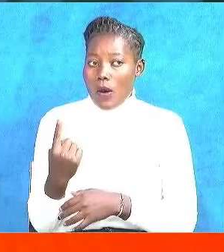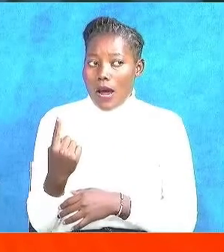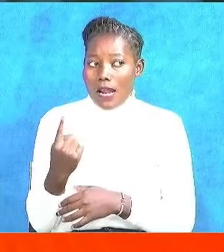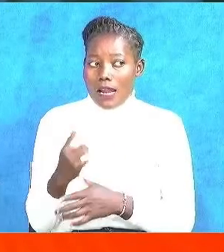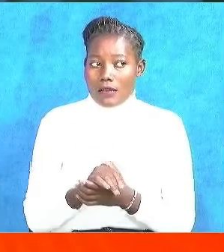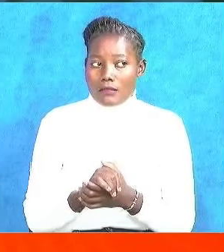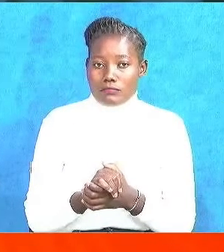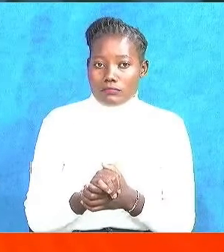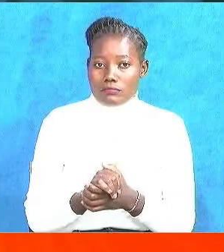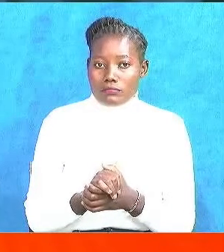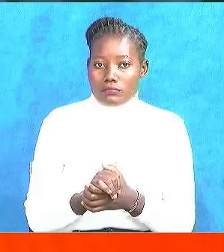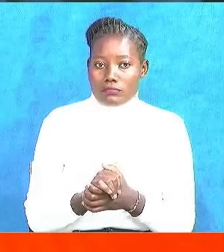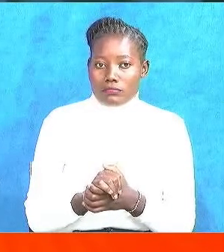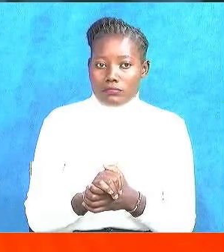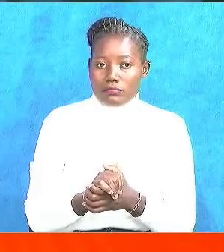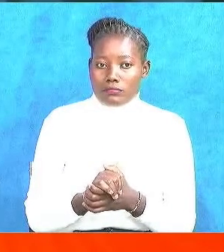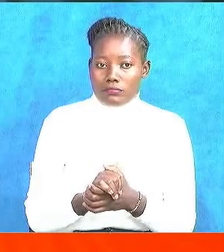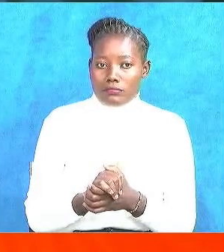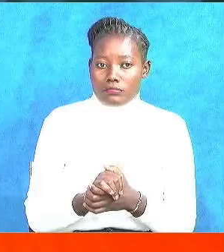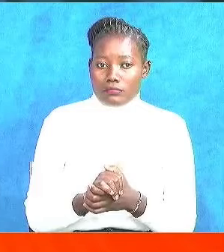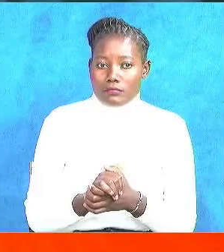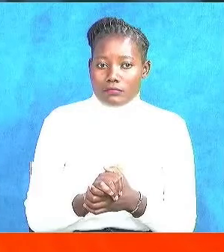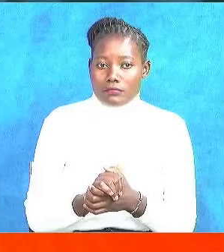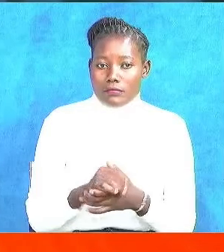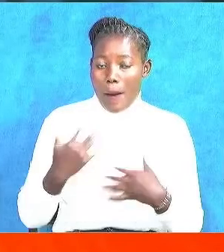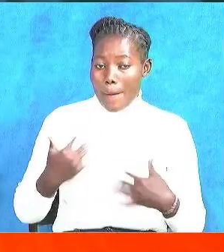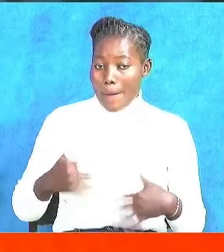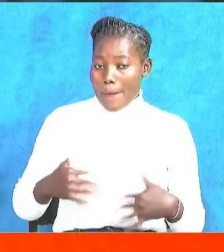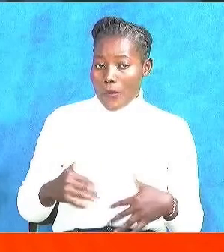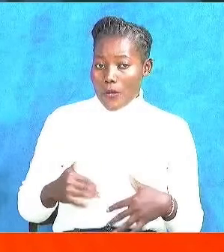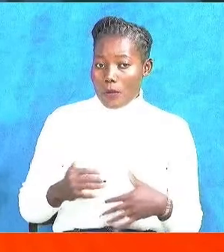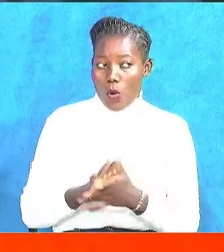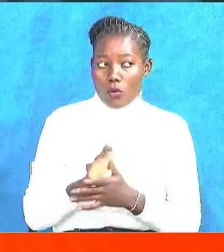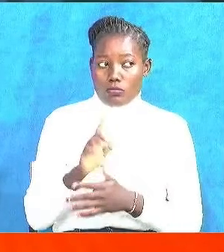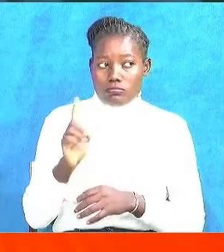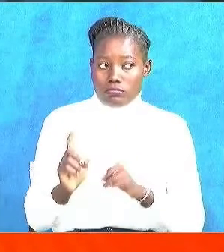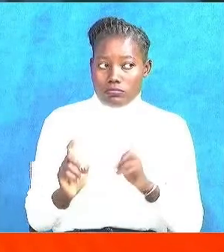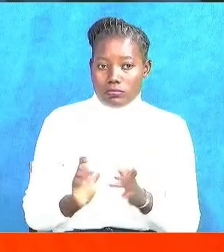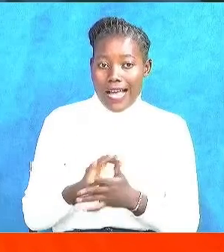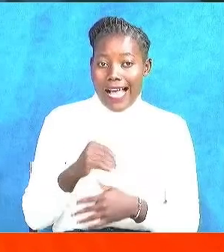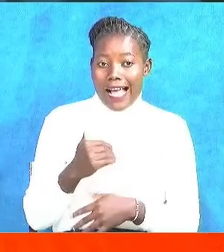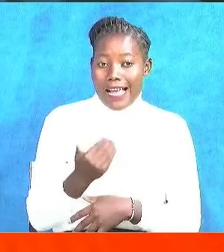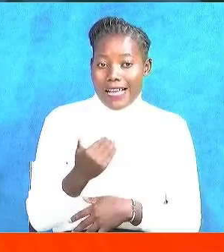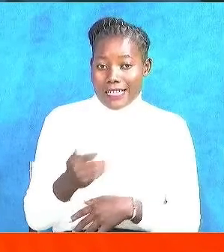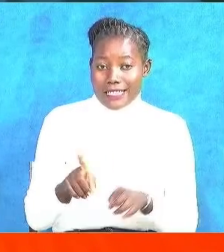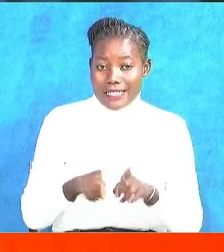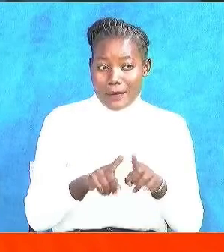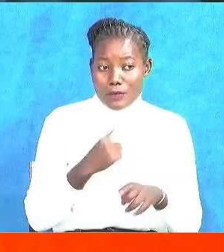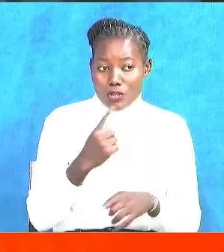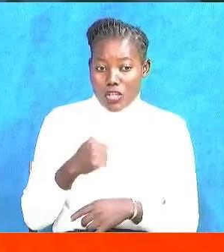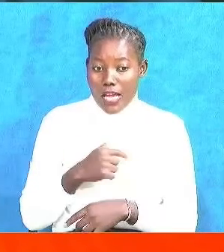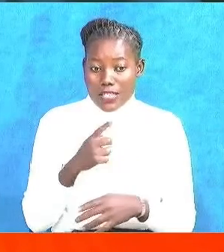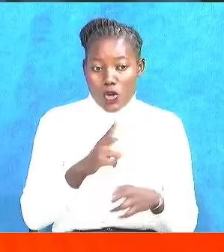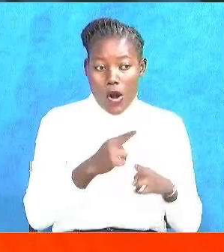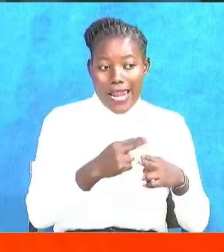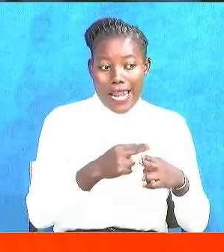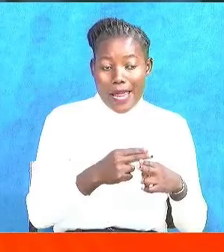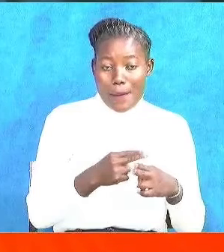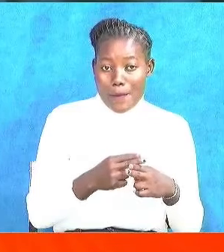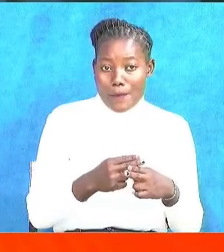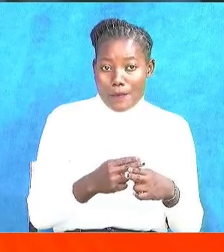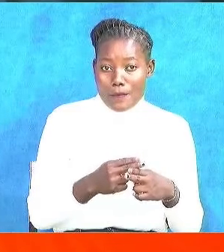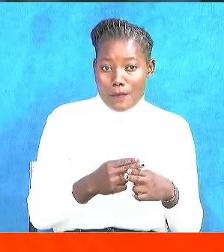on what were given by the people who answered the questions. So if you've told us you're vying and your name was not being,